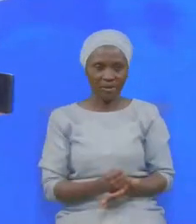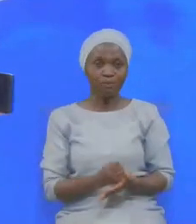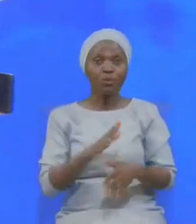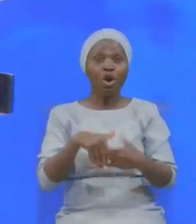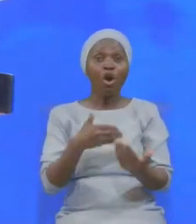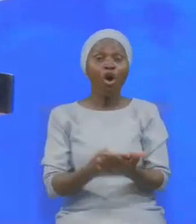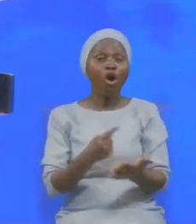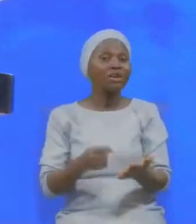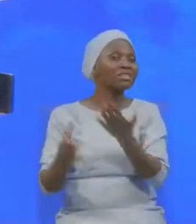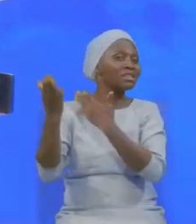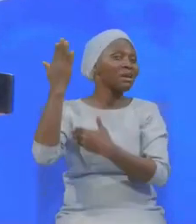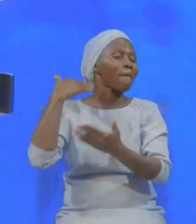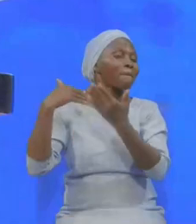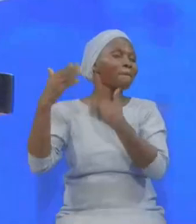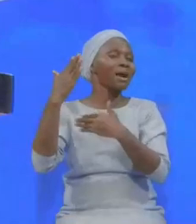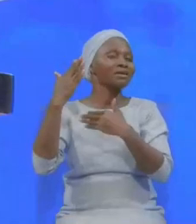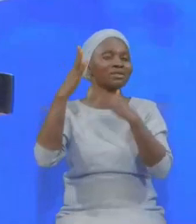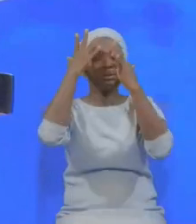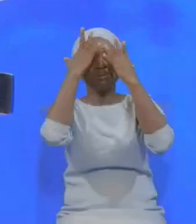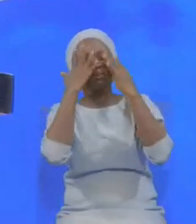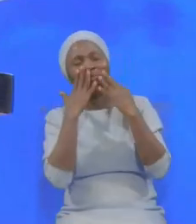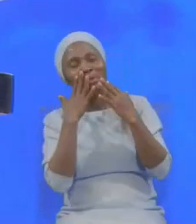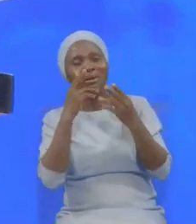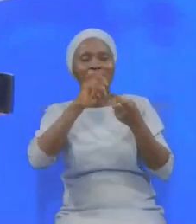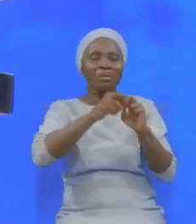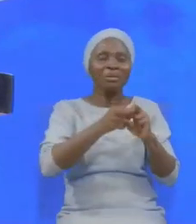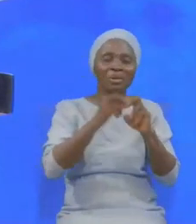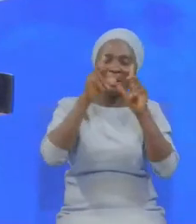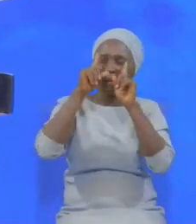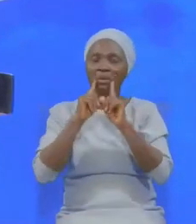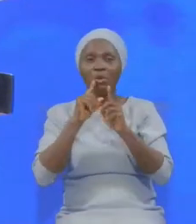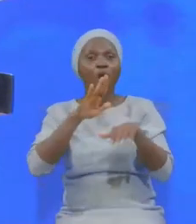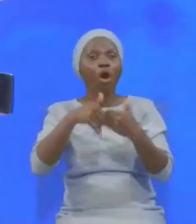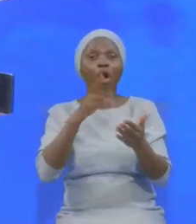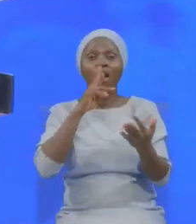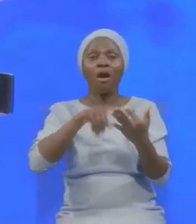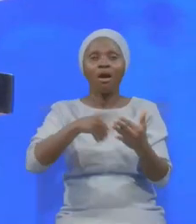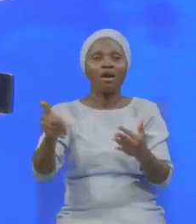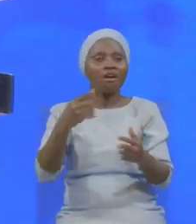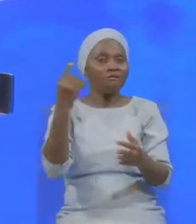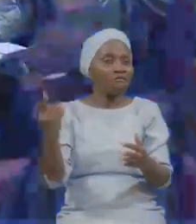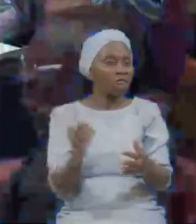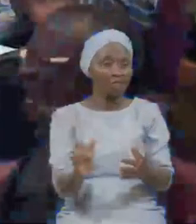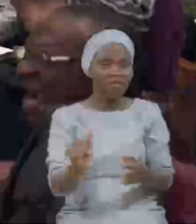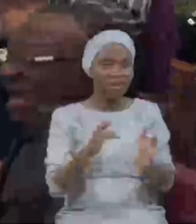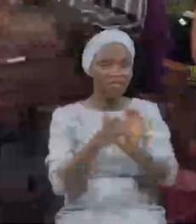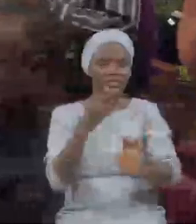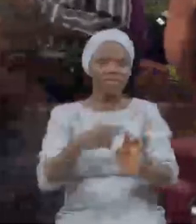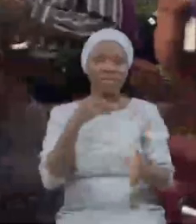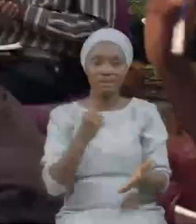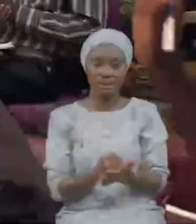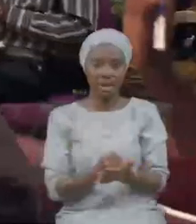Tous les revers, les échecs passés qui font pleurer sont ôtés à jamais au nom de Jésus.